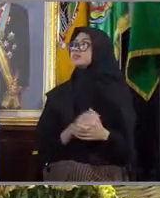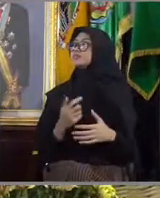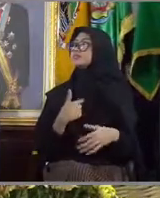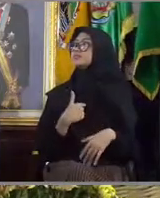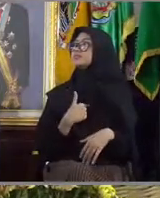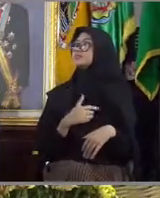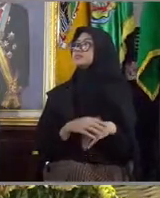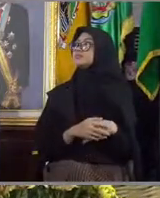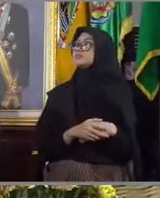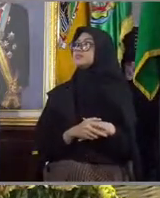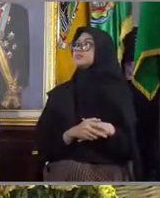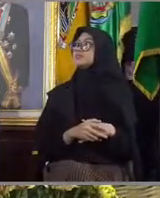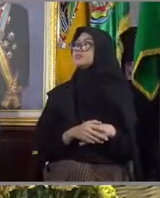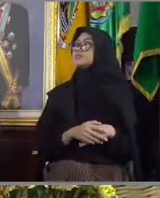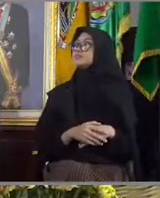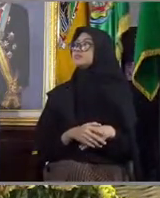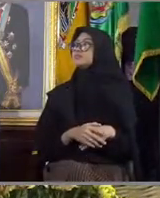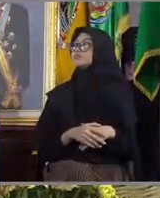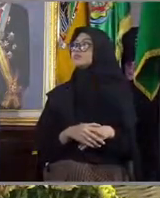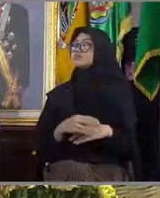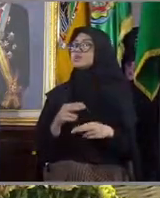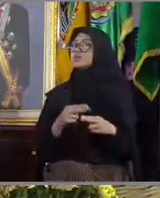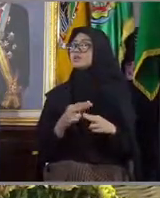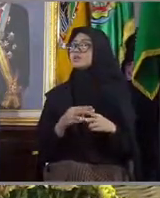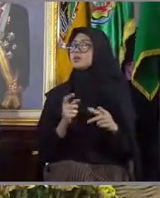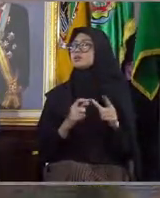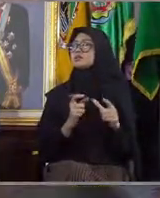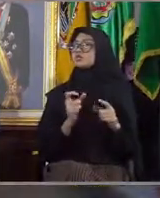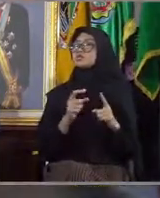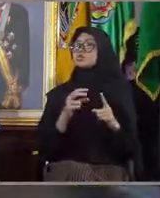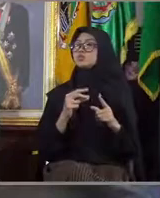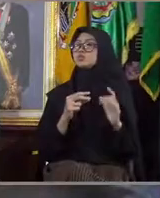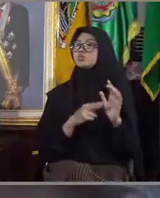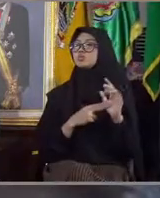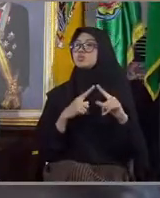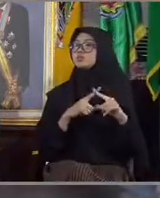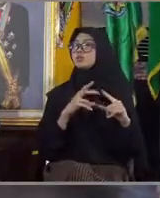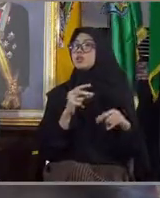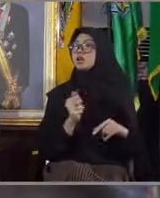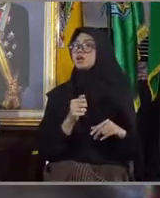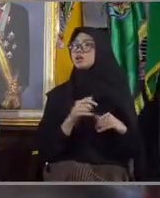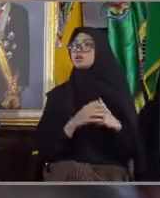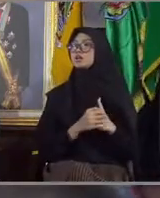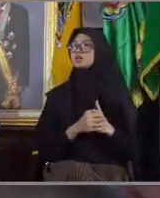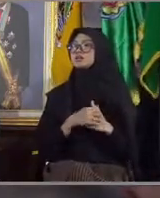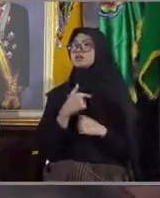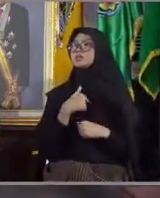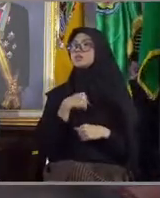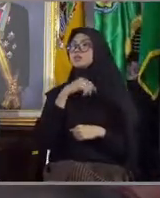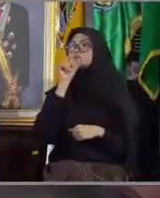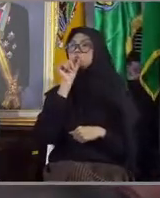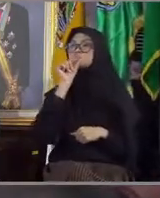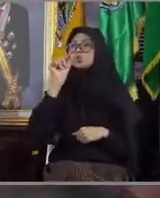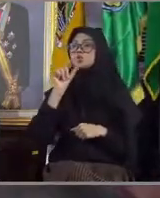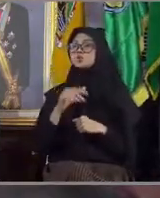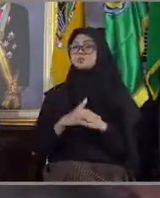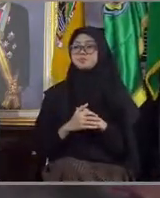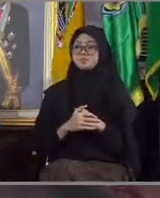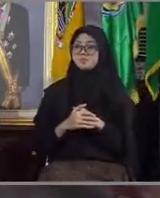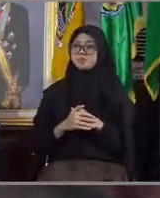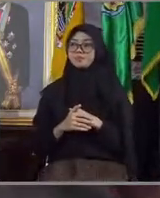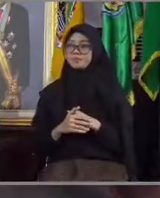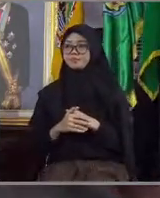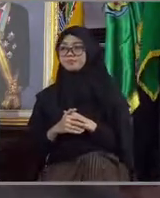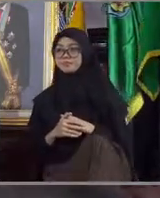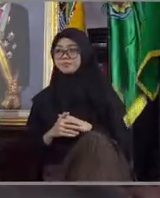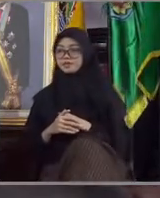semuanya. Perkenalkan nama saya Sunar. Ya. Saya mau usul Bapak kepada Bapak